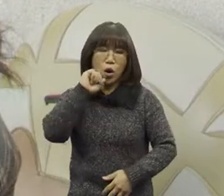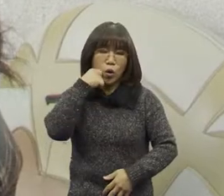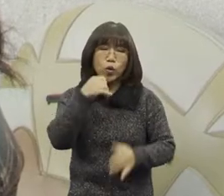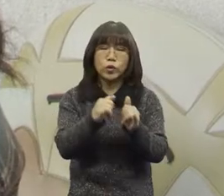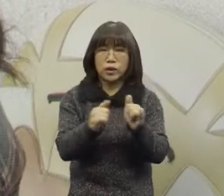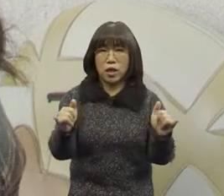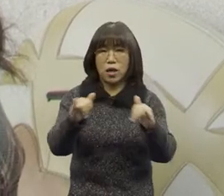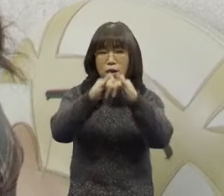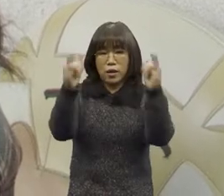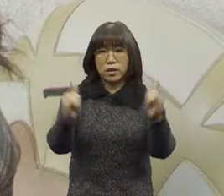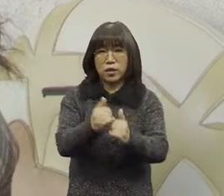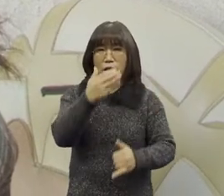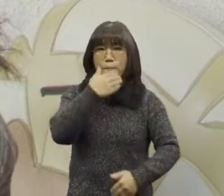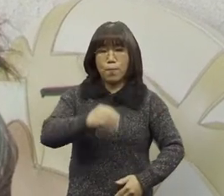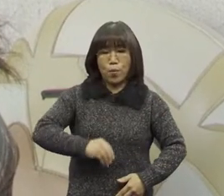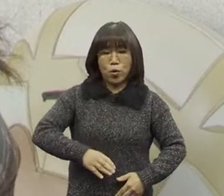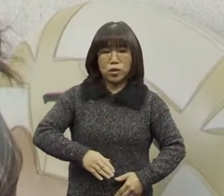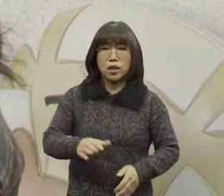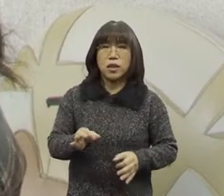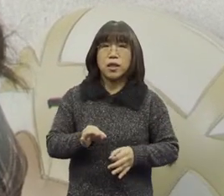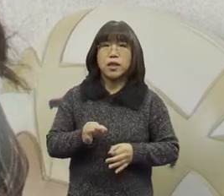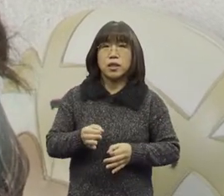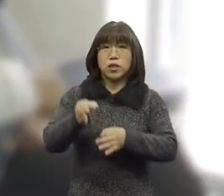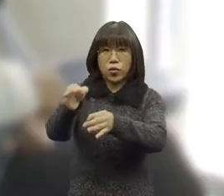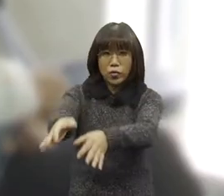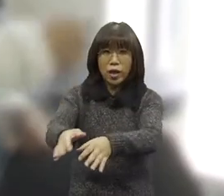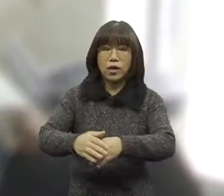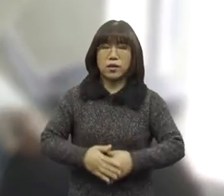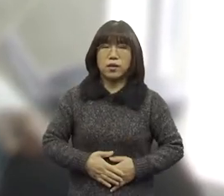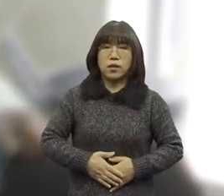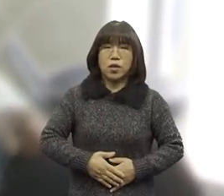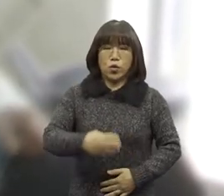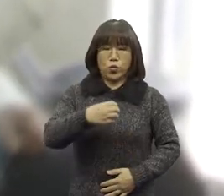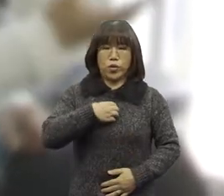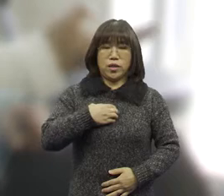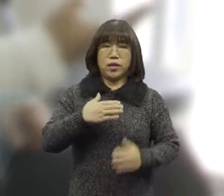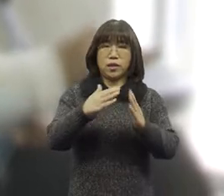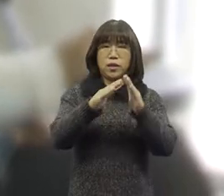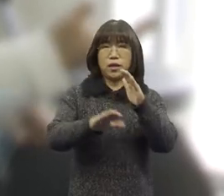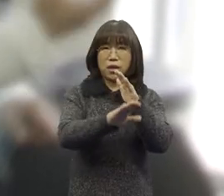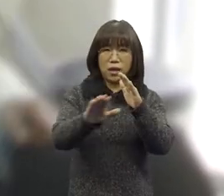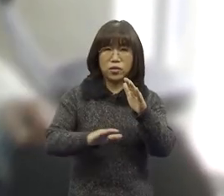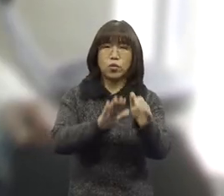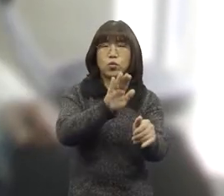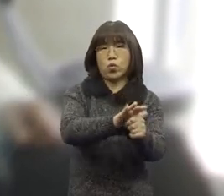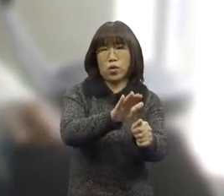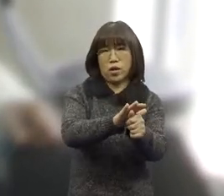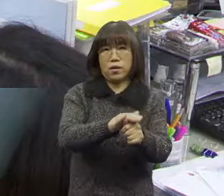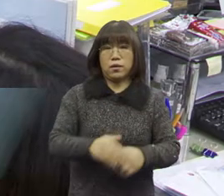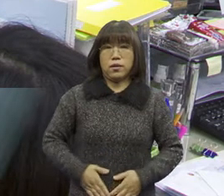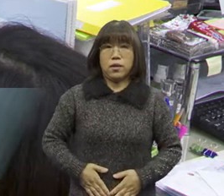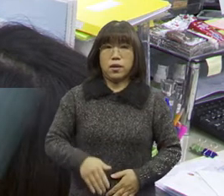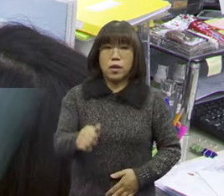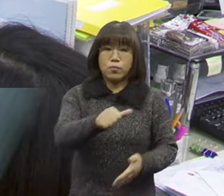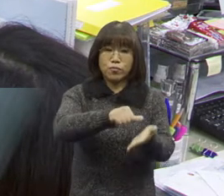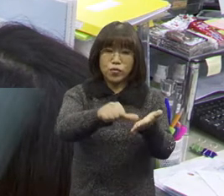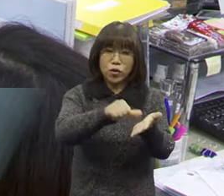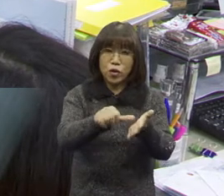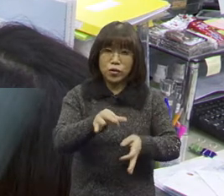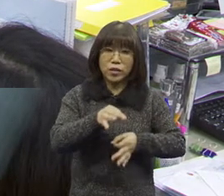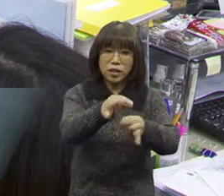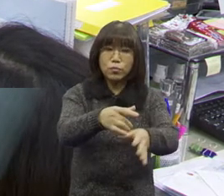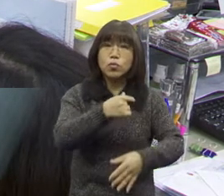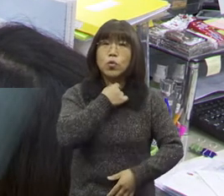저소득 주민과 사회복지기관 등에 전달해 위기 상황이 닥친 주민들의 생활 안정을 돕습니다. 성품